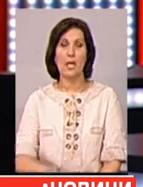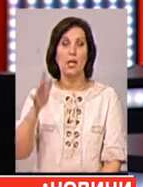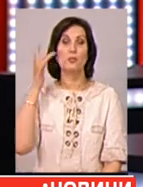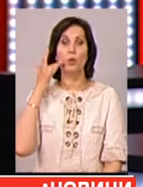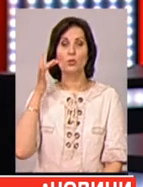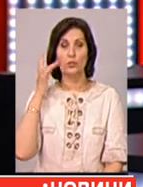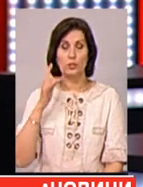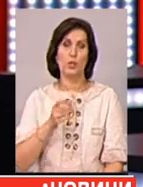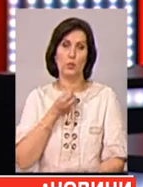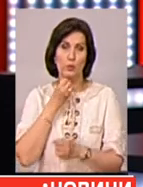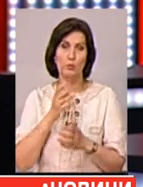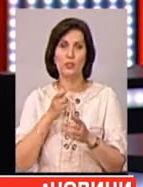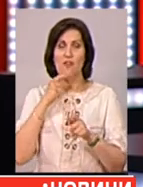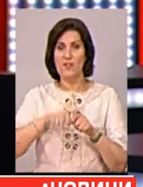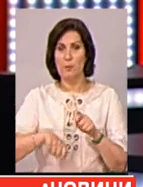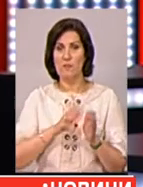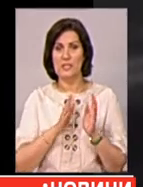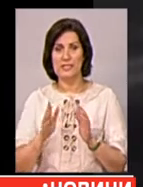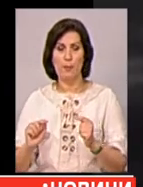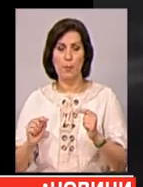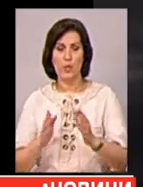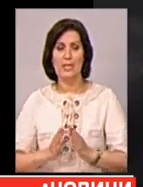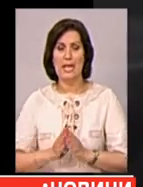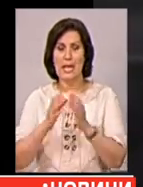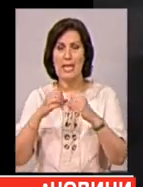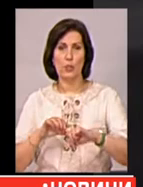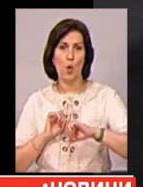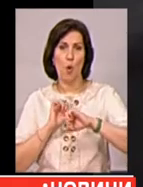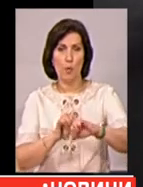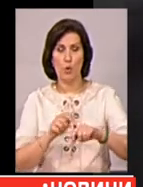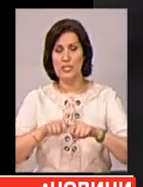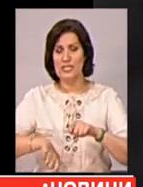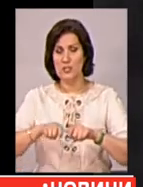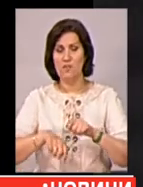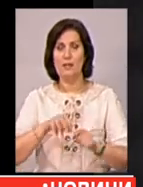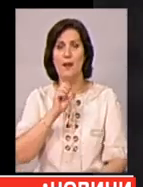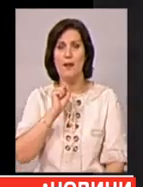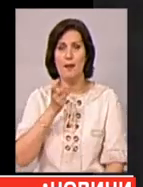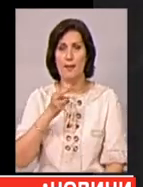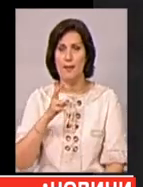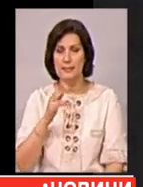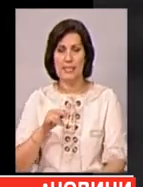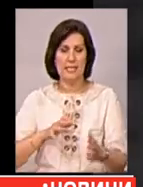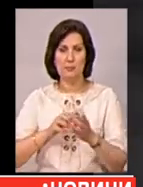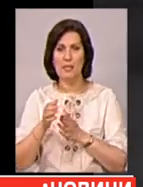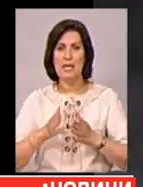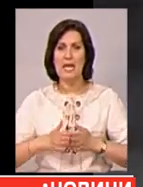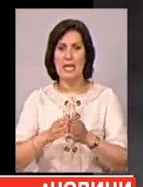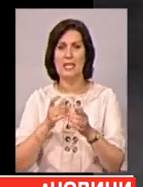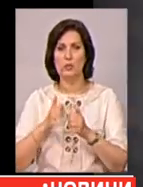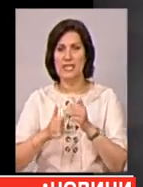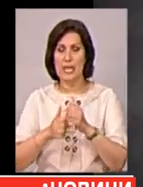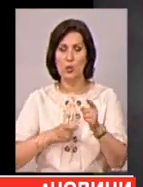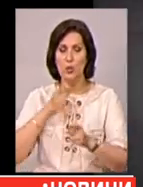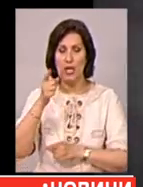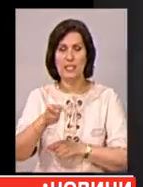Сполучені Штати успішно випробували систему протиракетної оборони та тестували її на Алясці. Збили балістичну ракету середньої дальності,